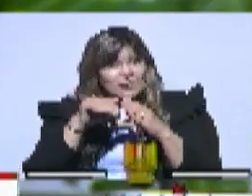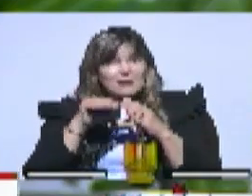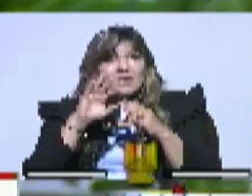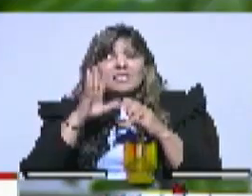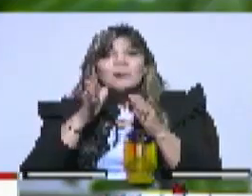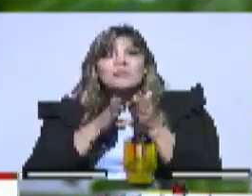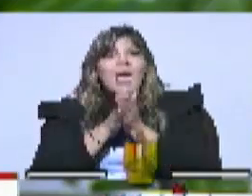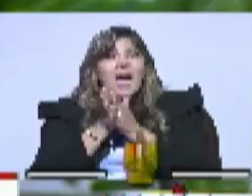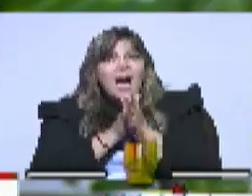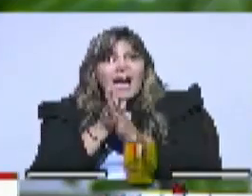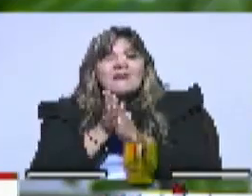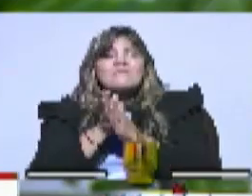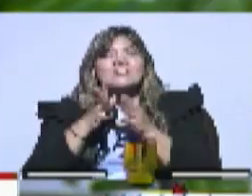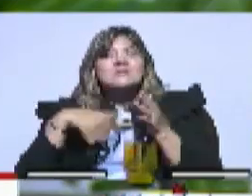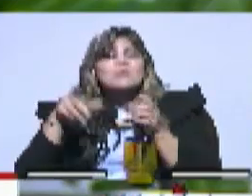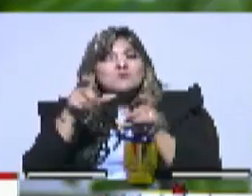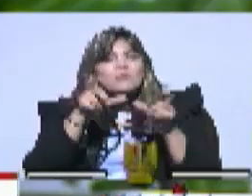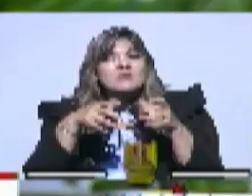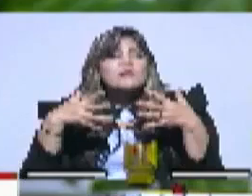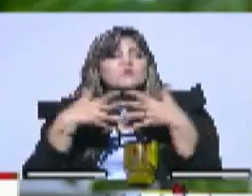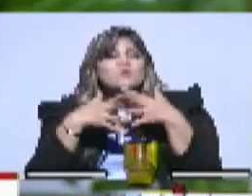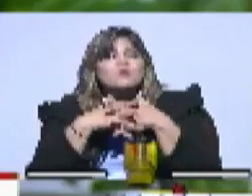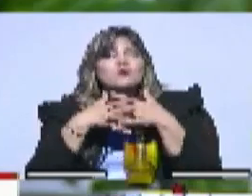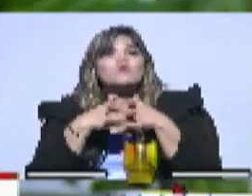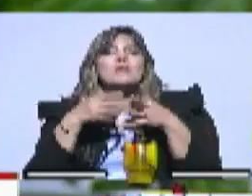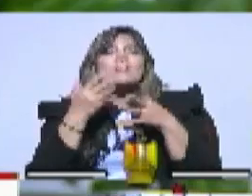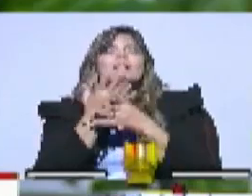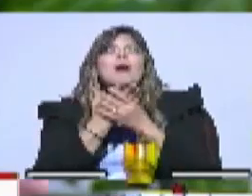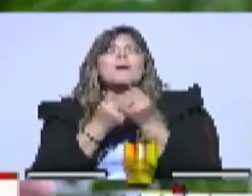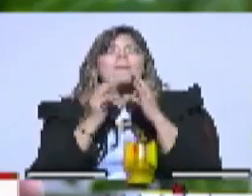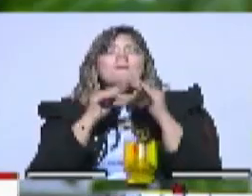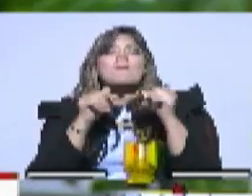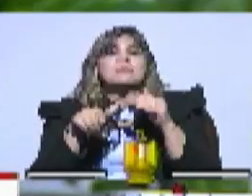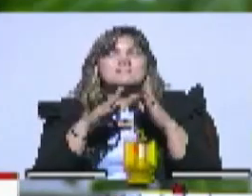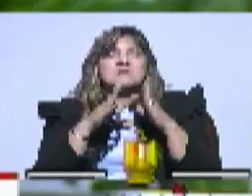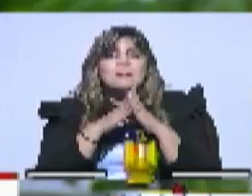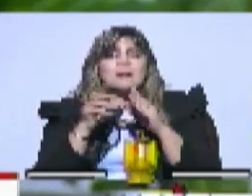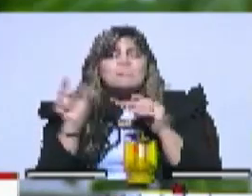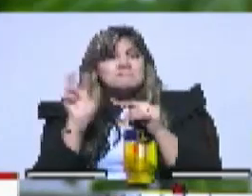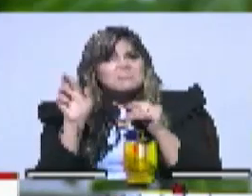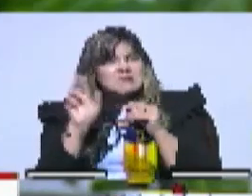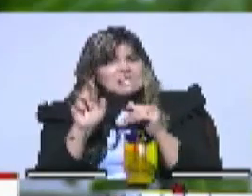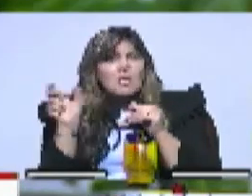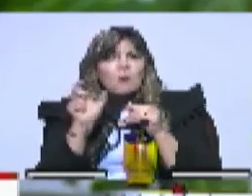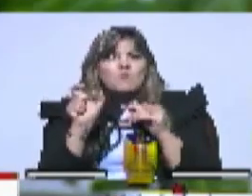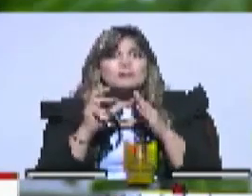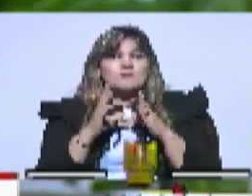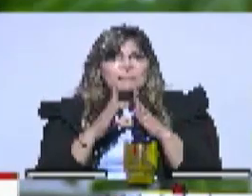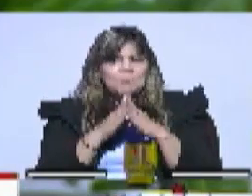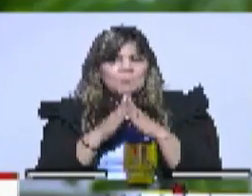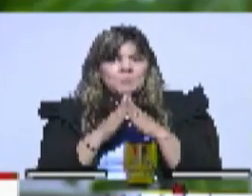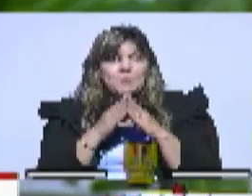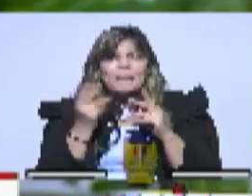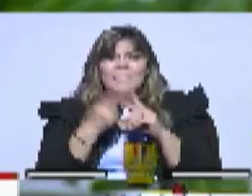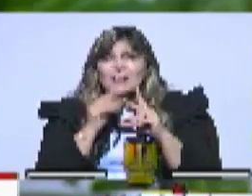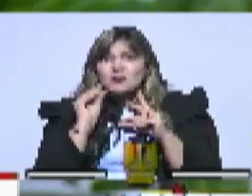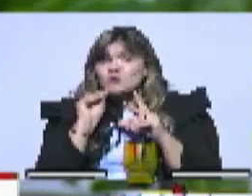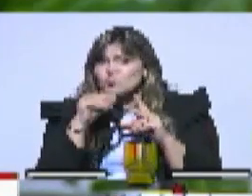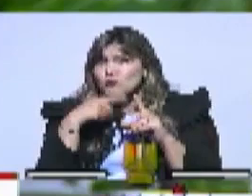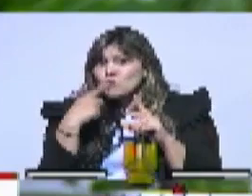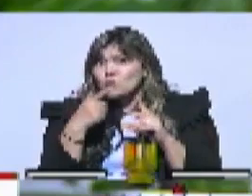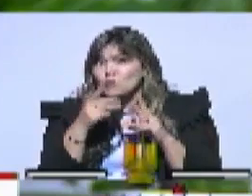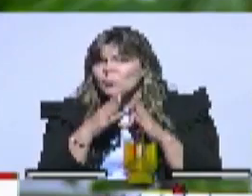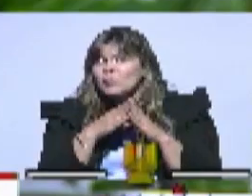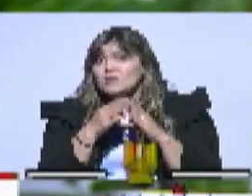حافز للمشاركة بقية أبنائه سواء مسيحي أو مسلم. الناس تقول لك طب